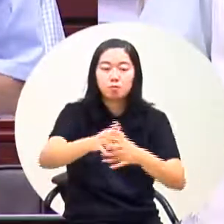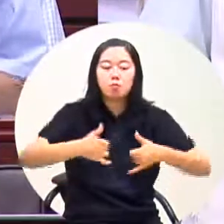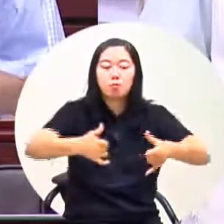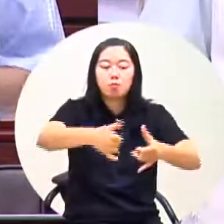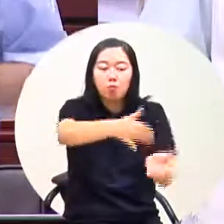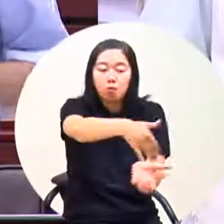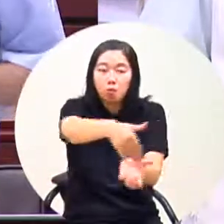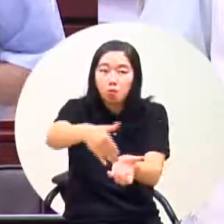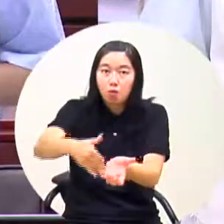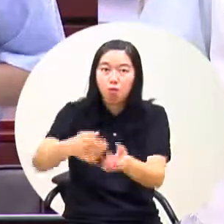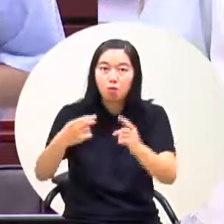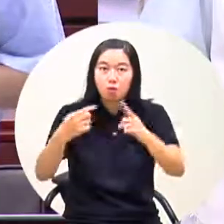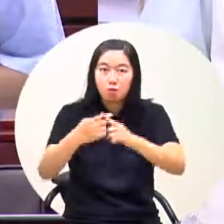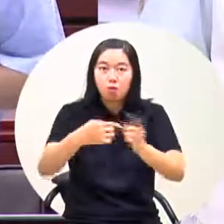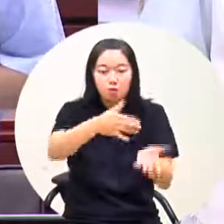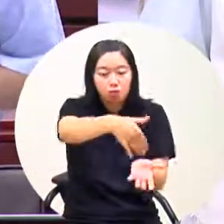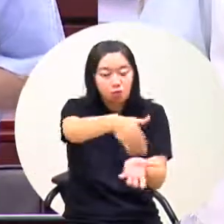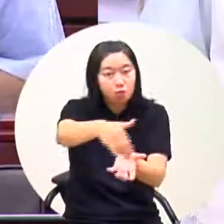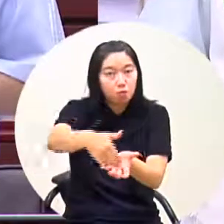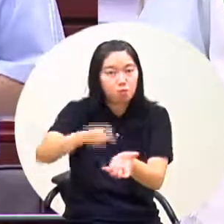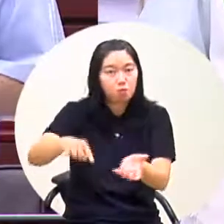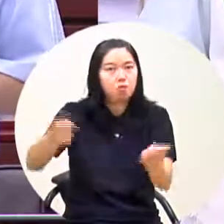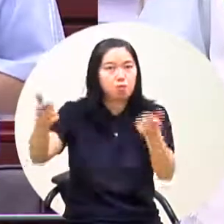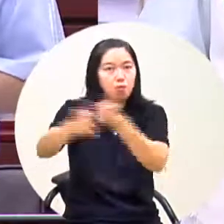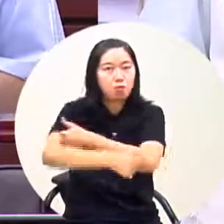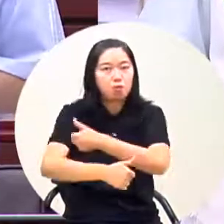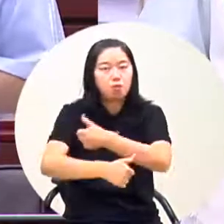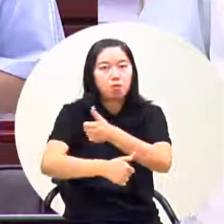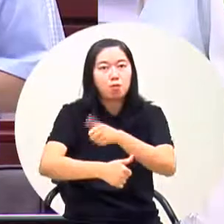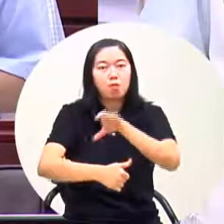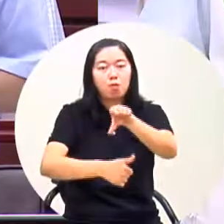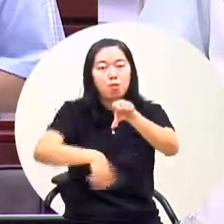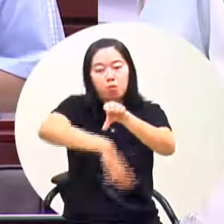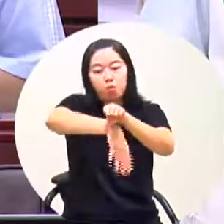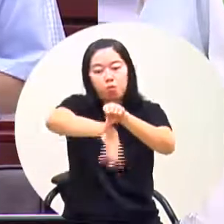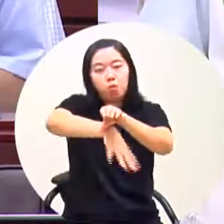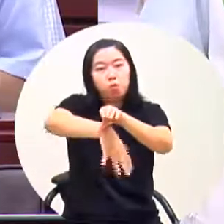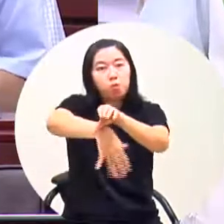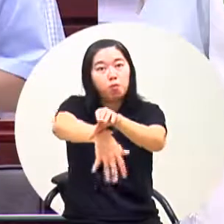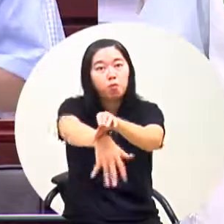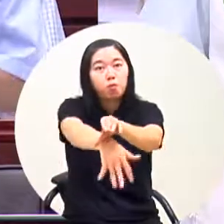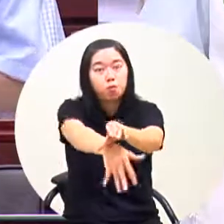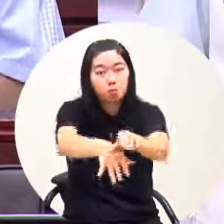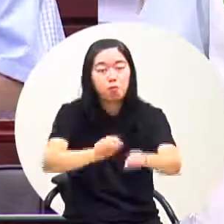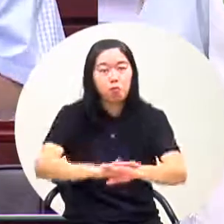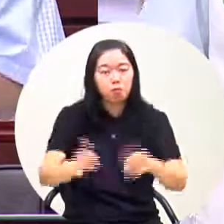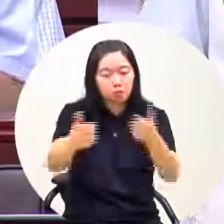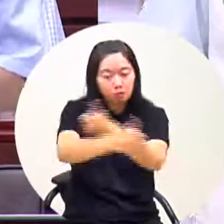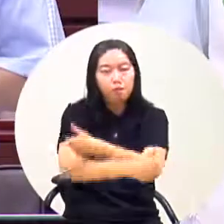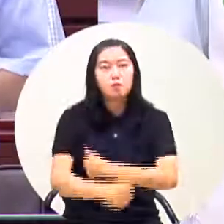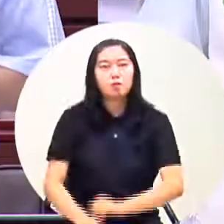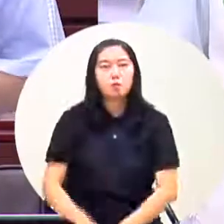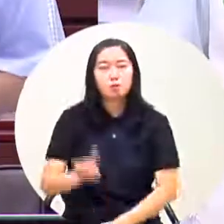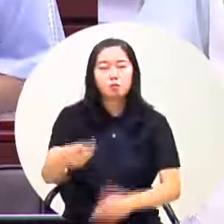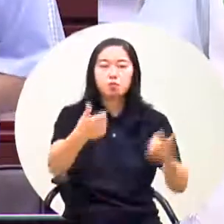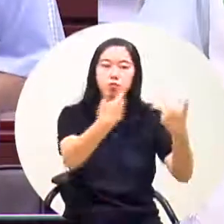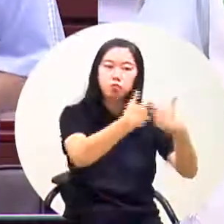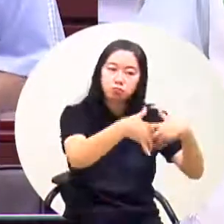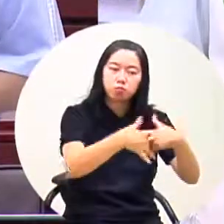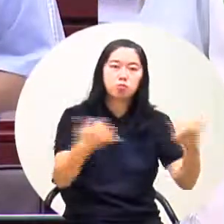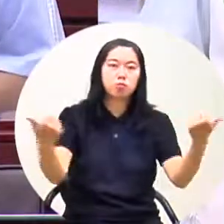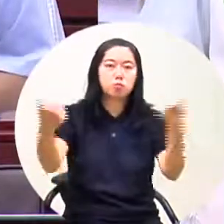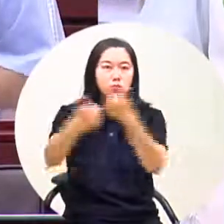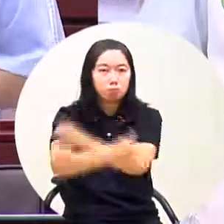来扫啊，啥物货，阮即马尽量用扫街车，吼、哦。就是尽量用机器去代替人力